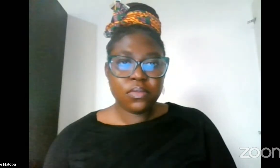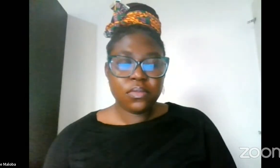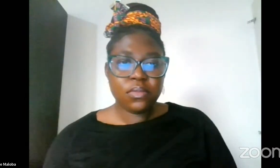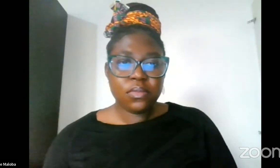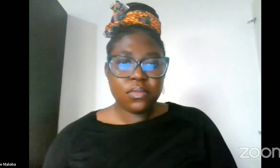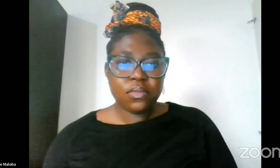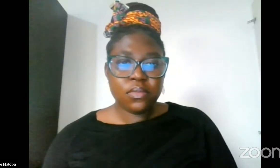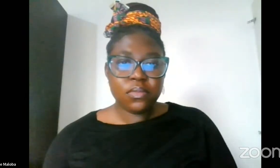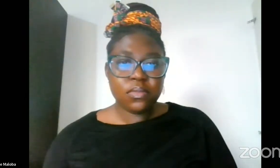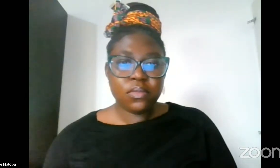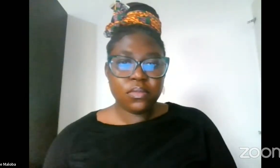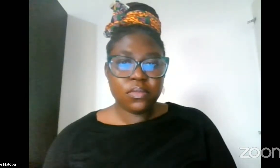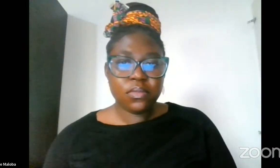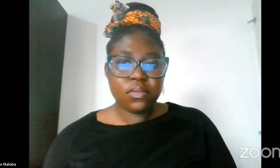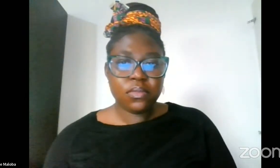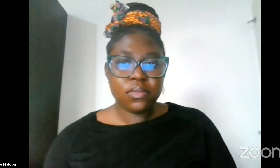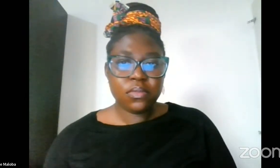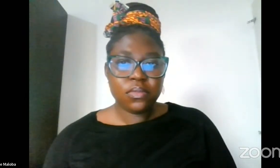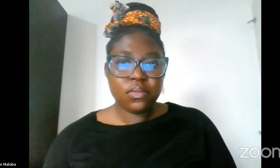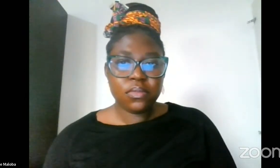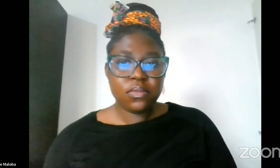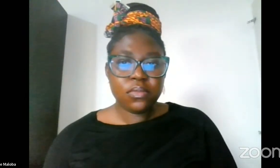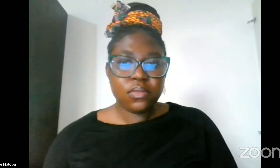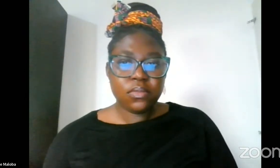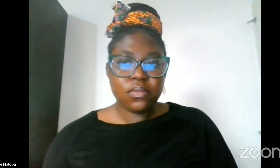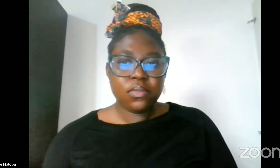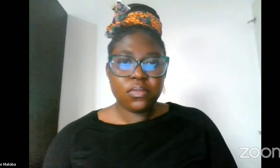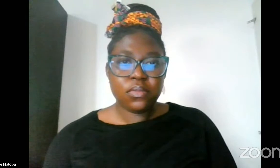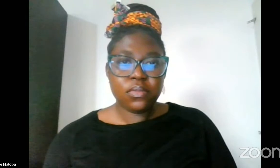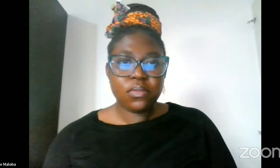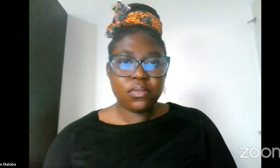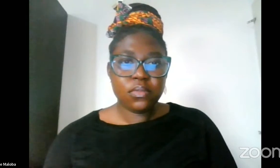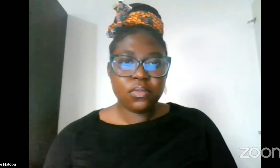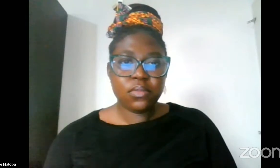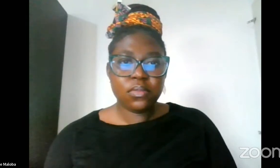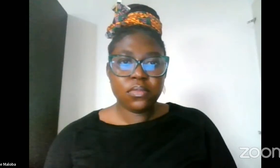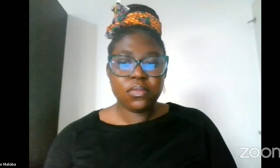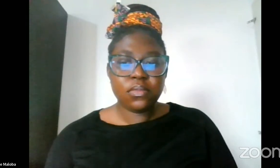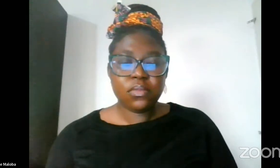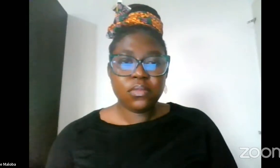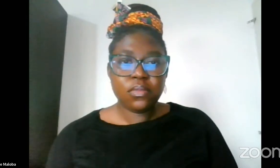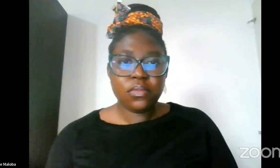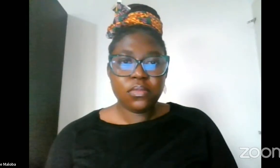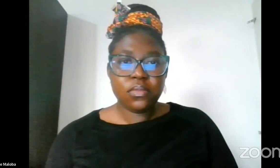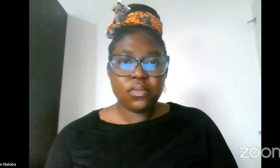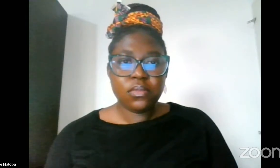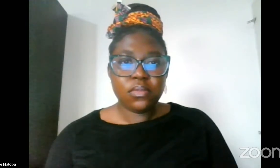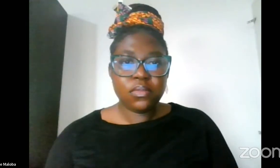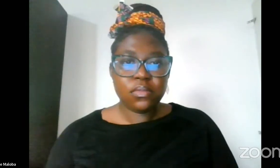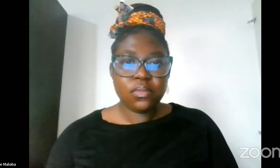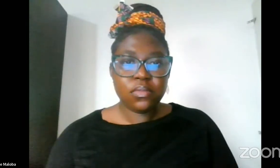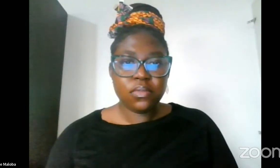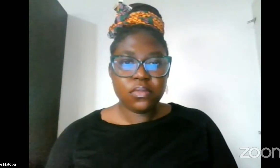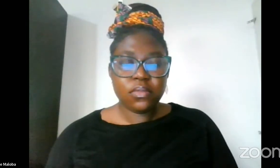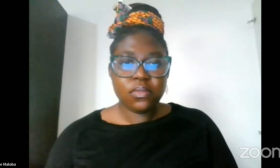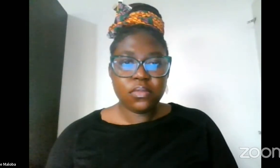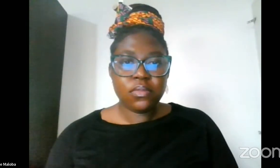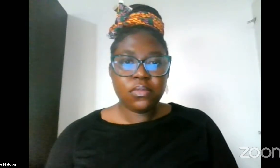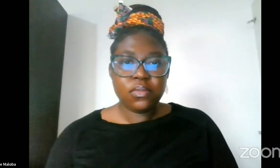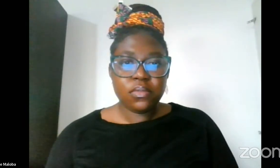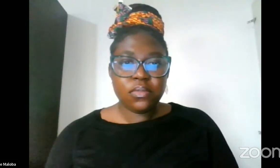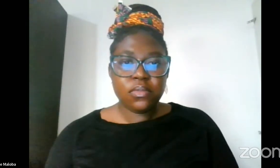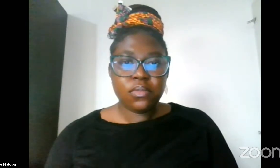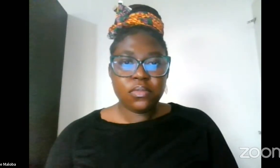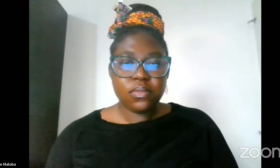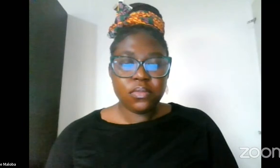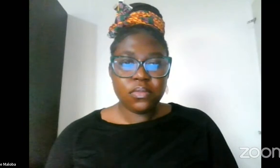les comptes nationaux s'appuient sur le système de comptabilité nationale 2018. Et tout le débat